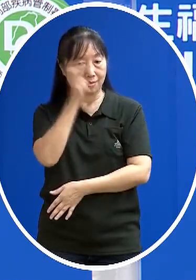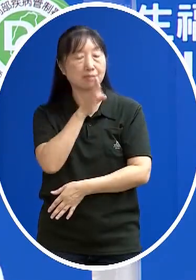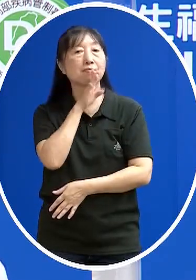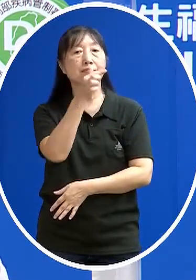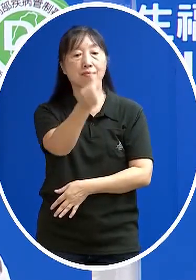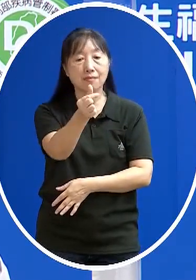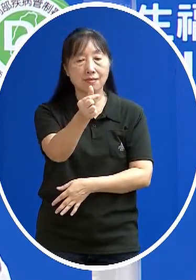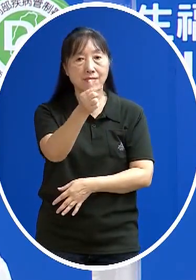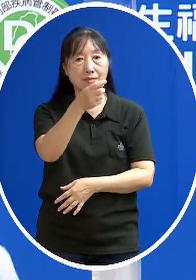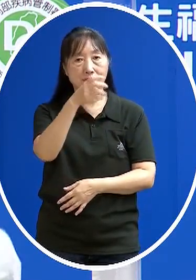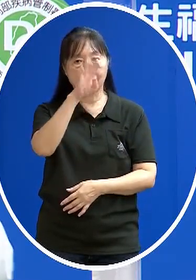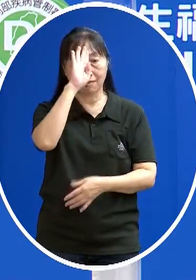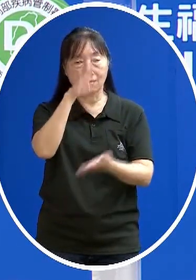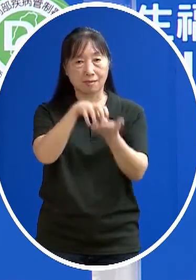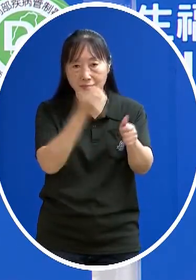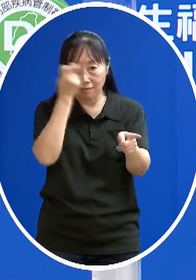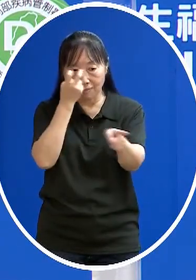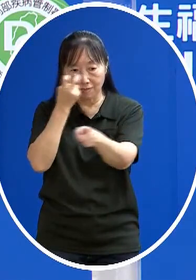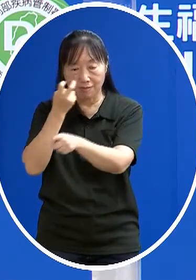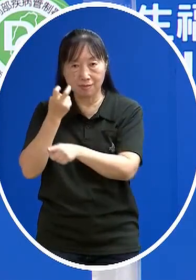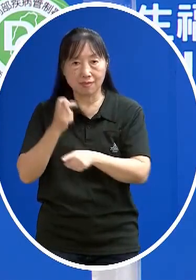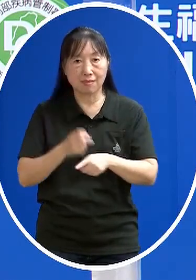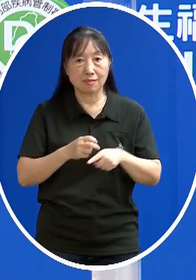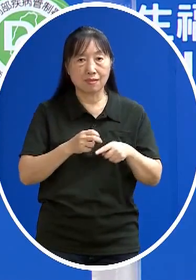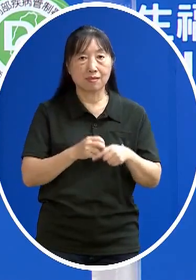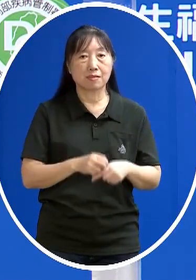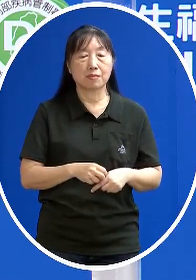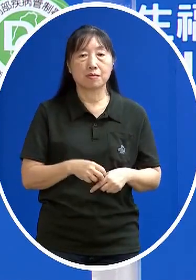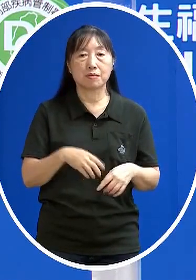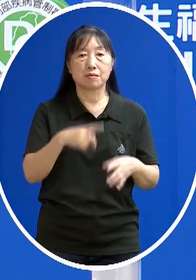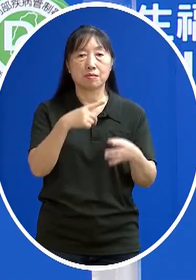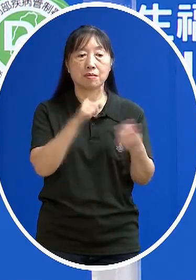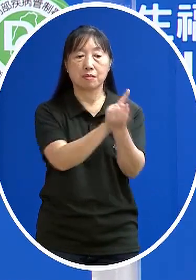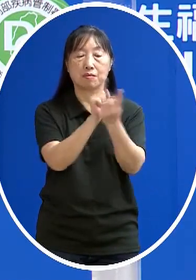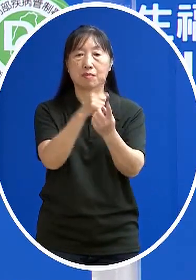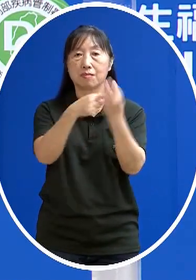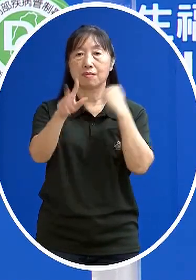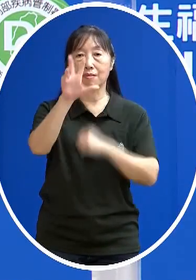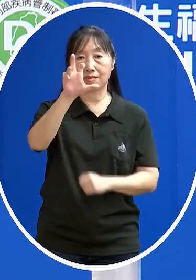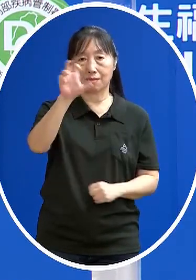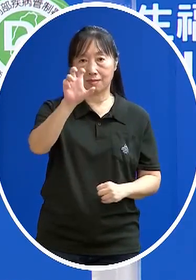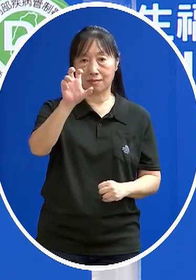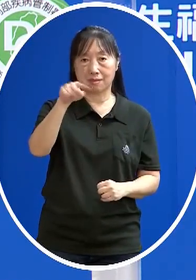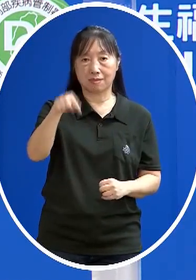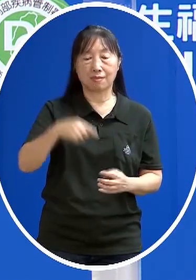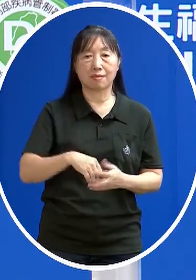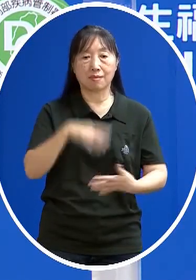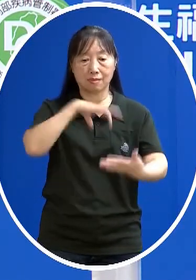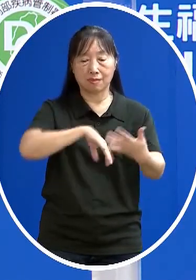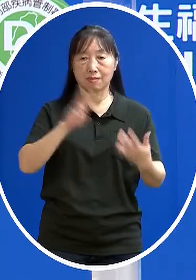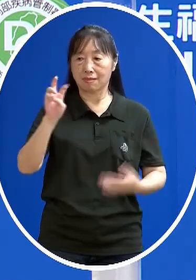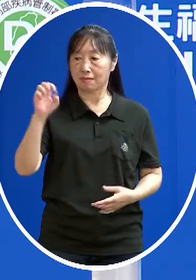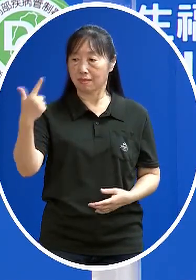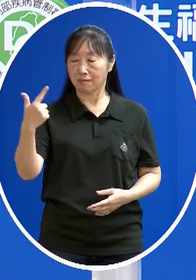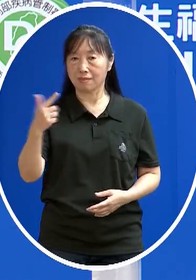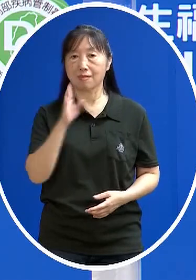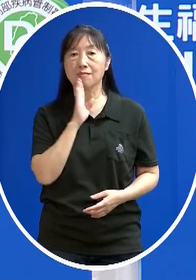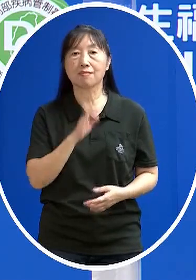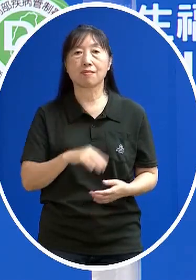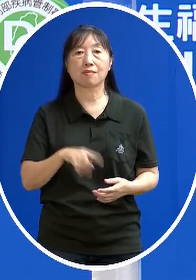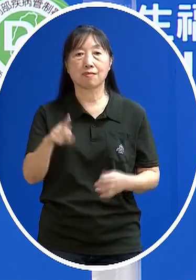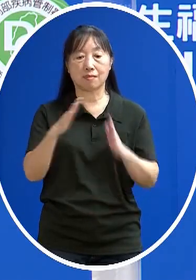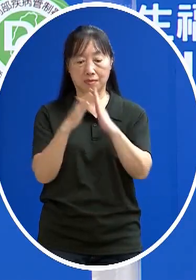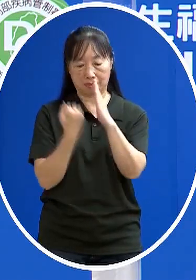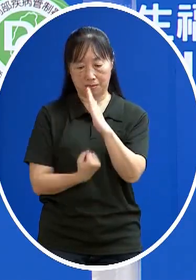性，那目前我们的追踪掌握接触者80人，好，那里面呢有36人我们列为居